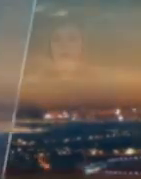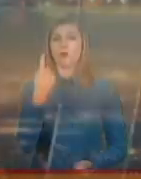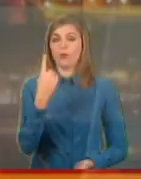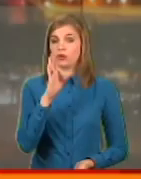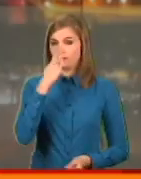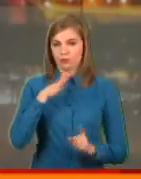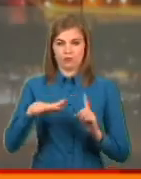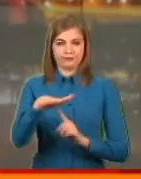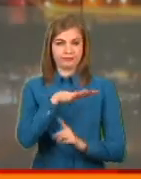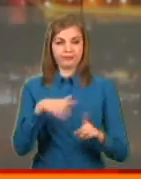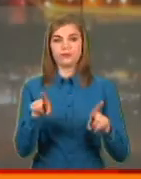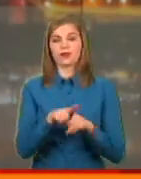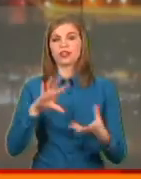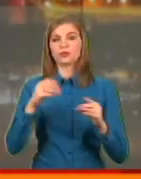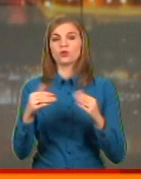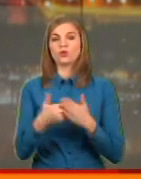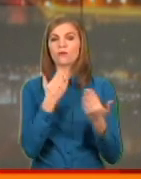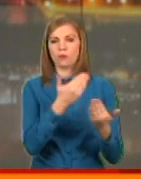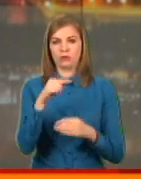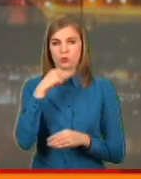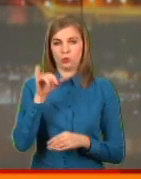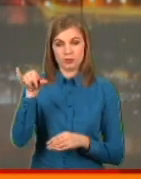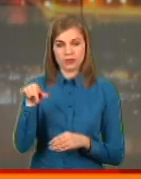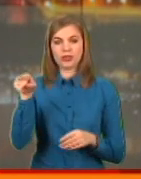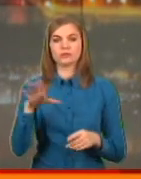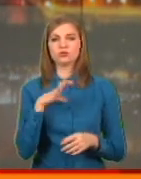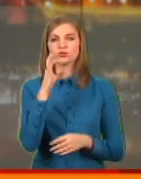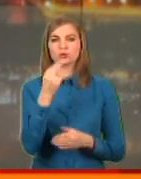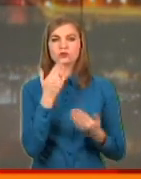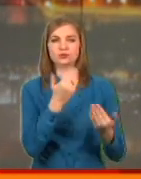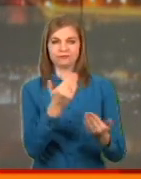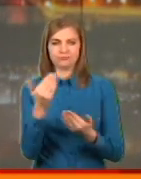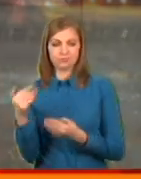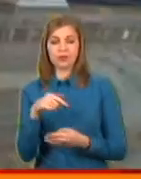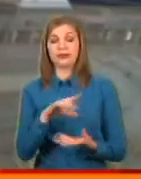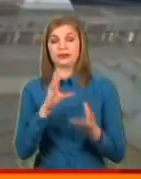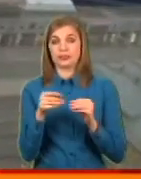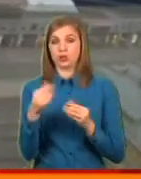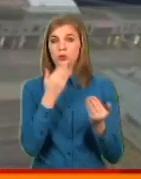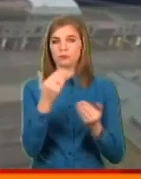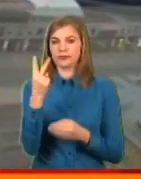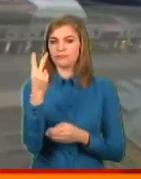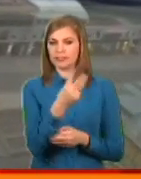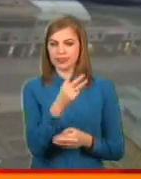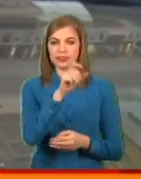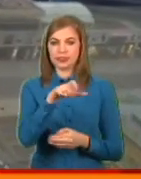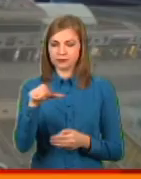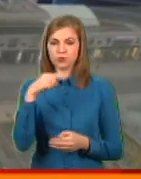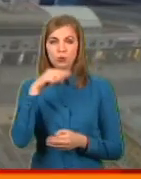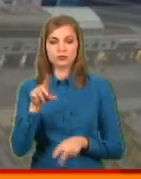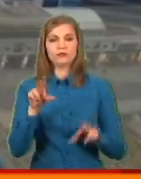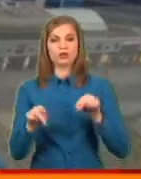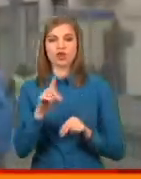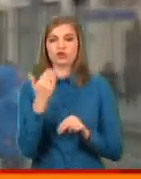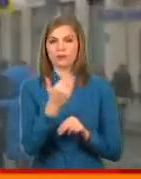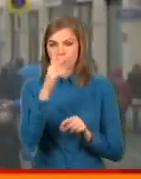Одні вороги довкола. Такий результат нового опитування росіян, яке провели соціологи Левада-центру. Згідно з ним, 2/3 опитаних росіян вважають,